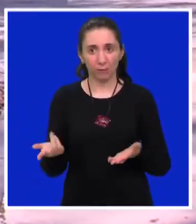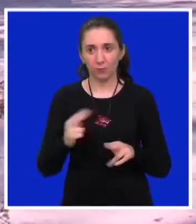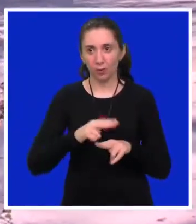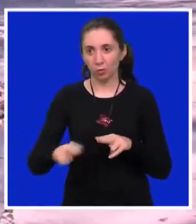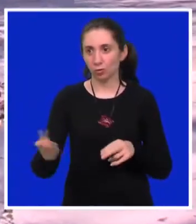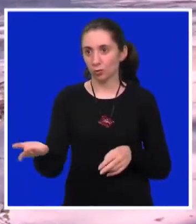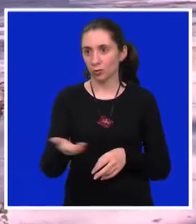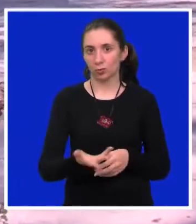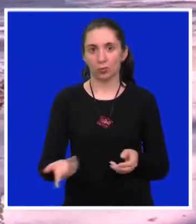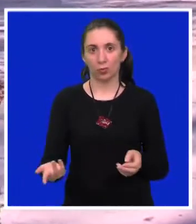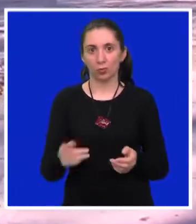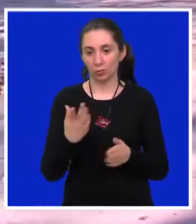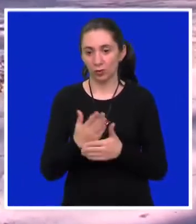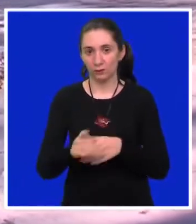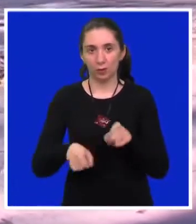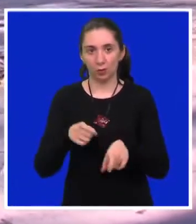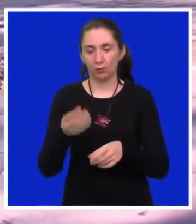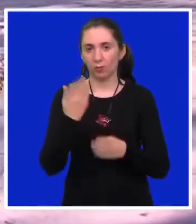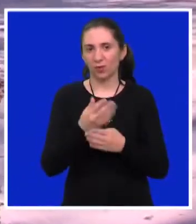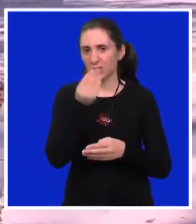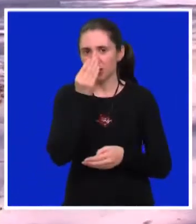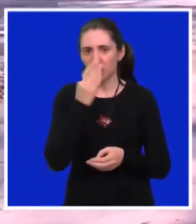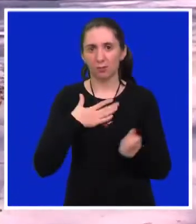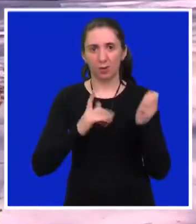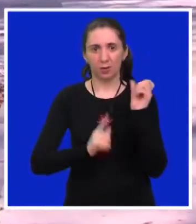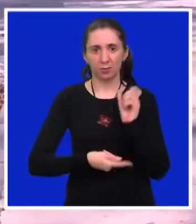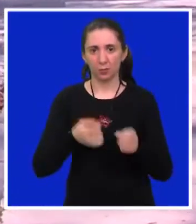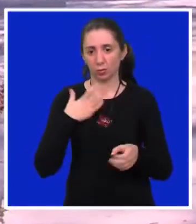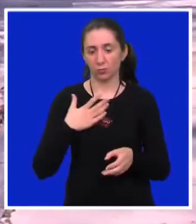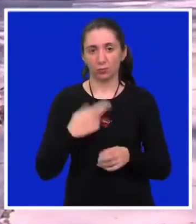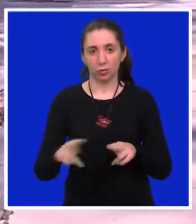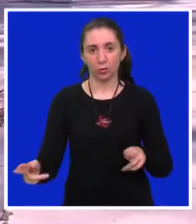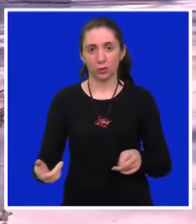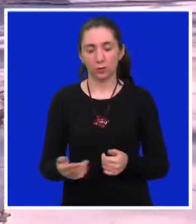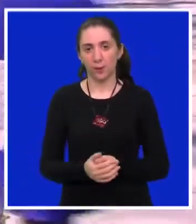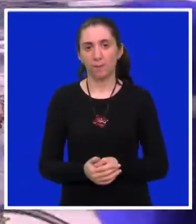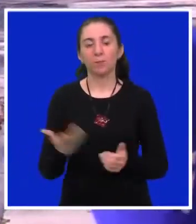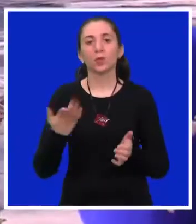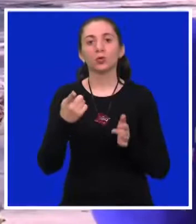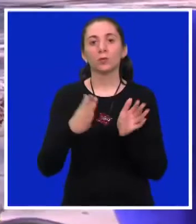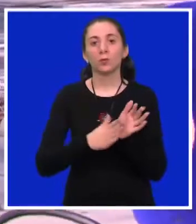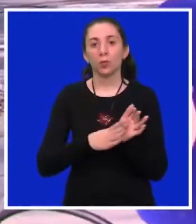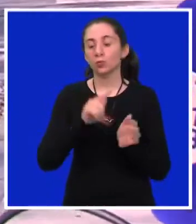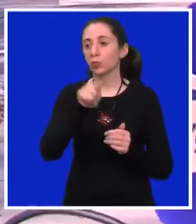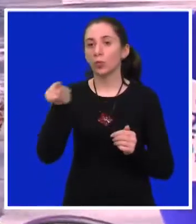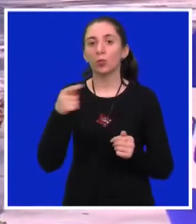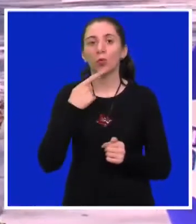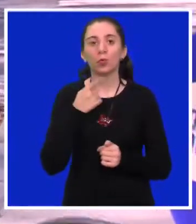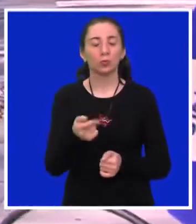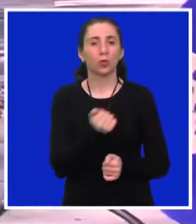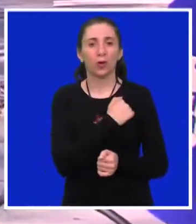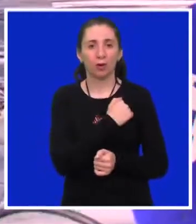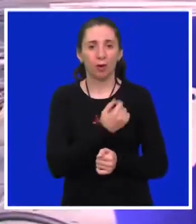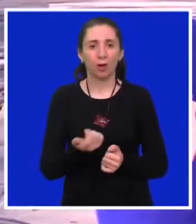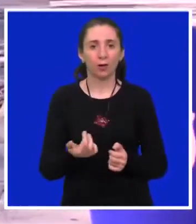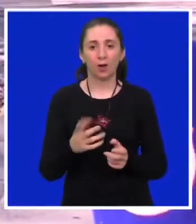Pa čistoća, Bože dragi, na svakom koraku. Smrdi, smeća ima i svega, evo. Što biste poručili onima kojima se